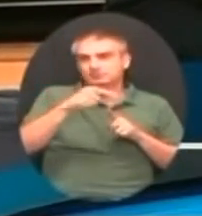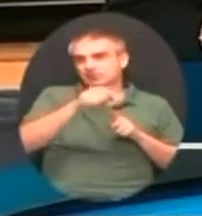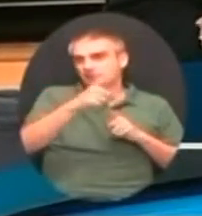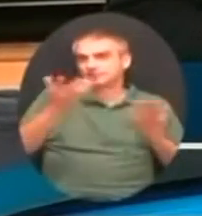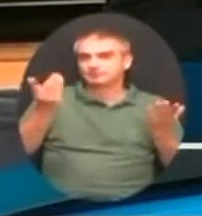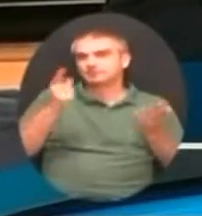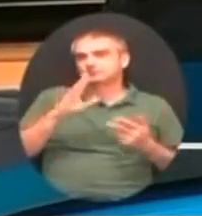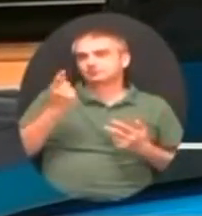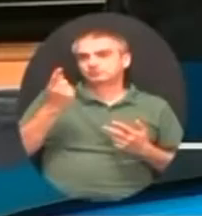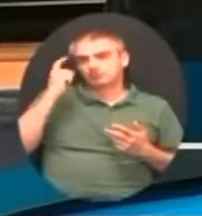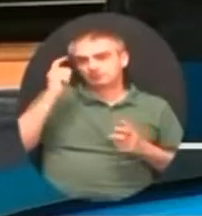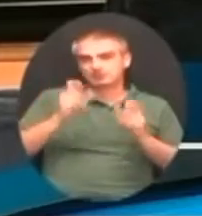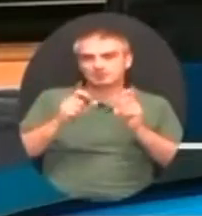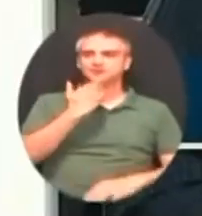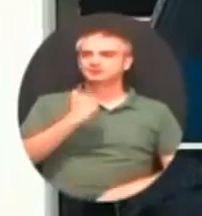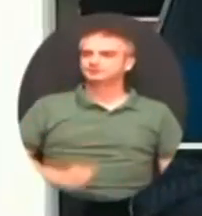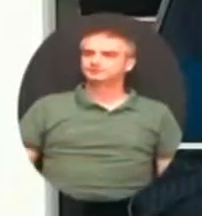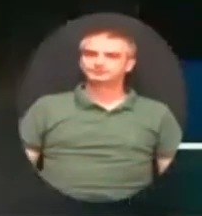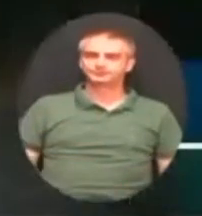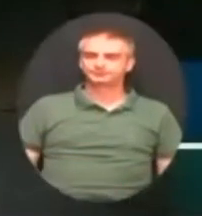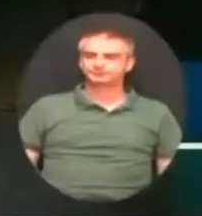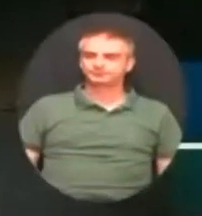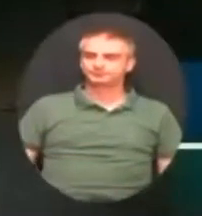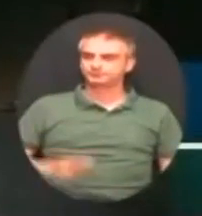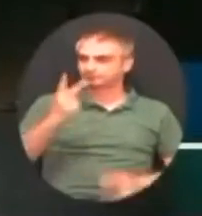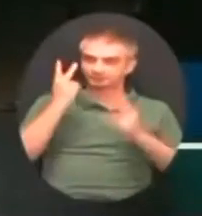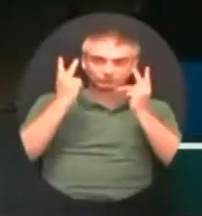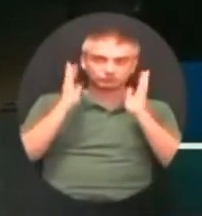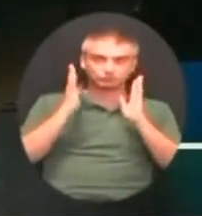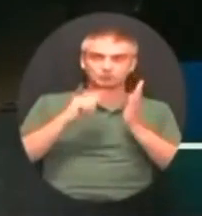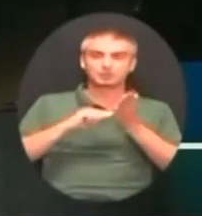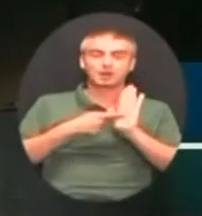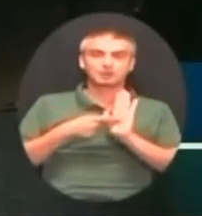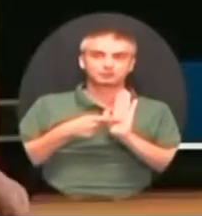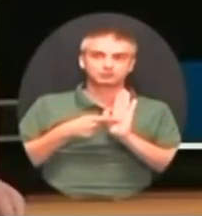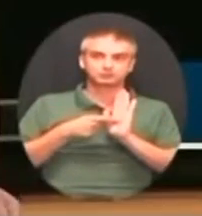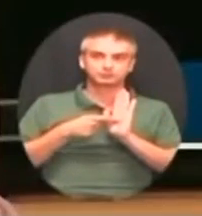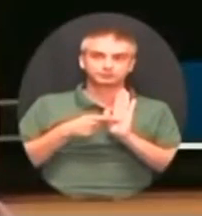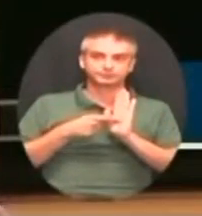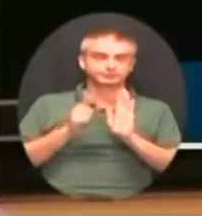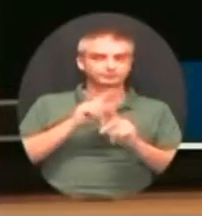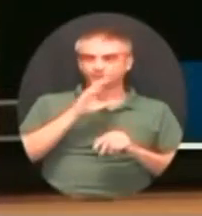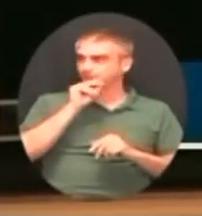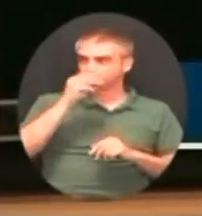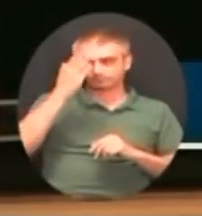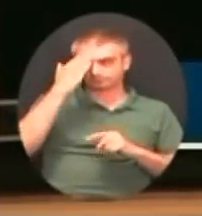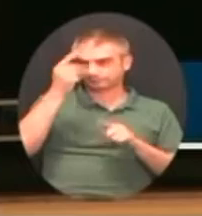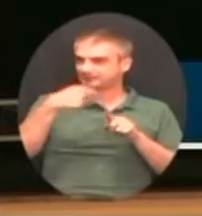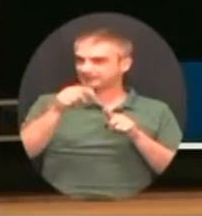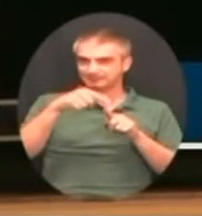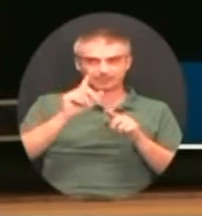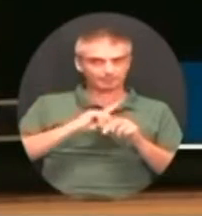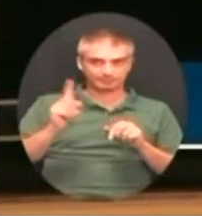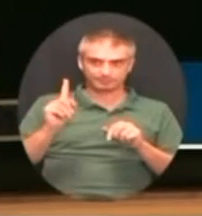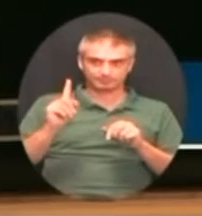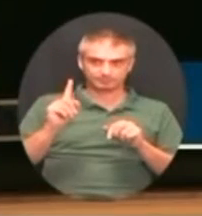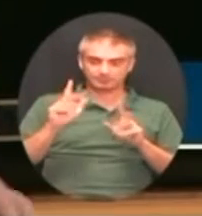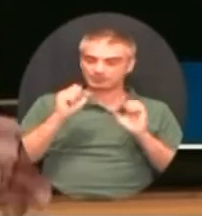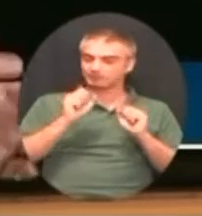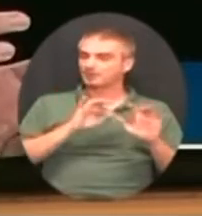כמובן. זה מה שמדהיג כאן כאן אנשים. אני כמובן בדשות. חשוב מאוד מאוד מאוד להדגיש, לא מדובר בהכרה בזרמים,